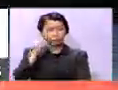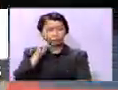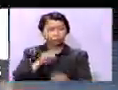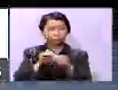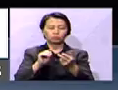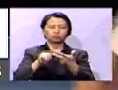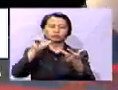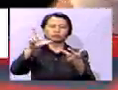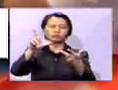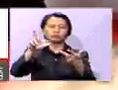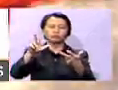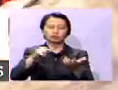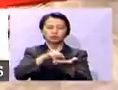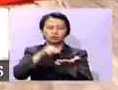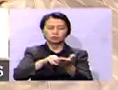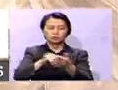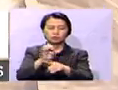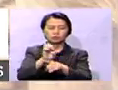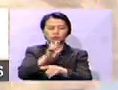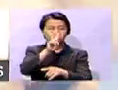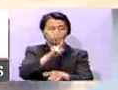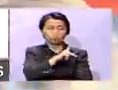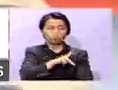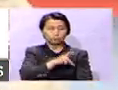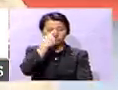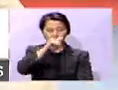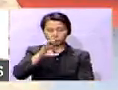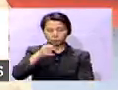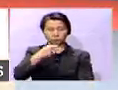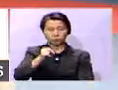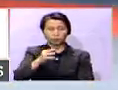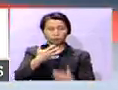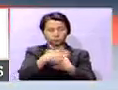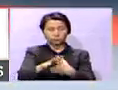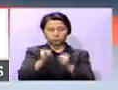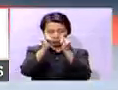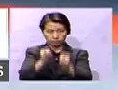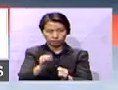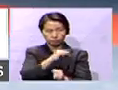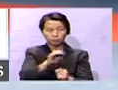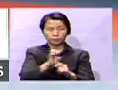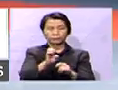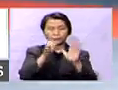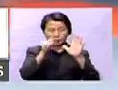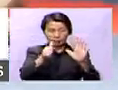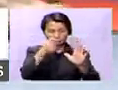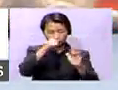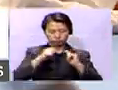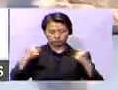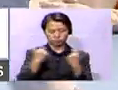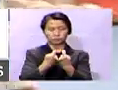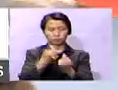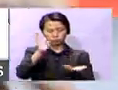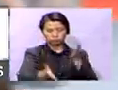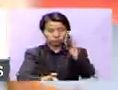pingat gangsa. Ini merupakan emas kedua peribadi buat Chi Wei selepas acara individu dan emas keenam buat kontijen